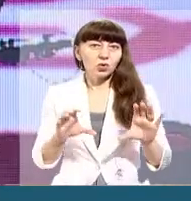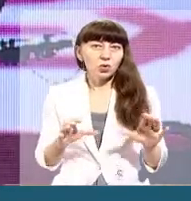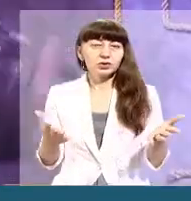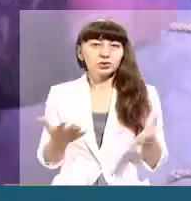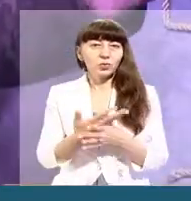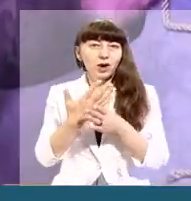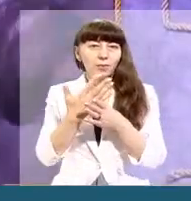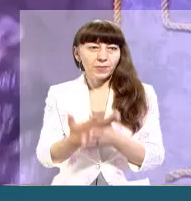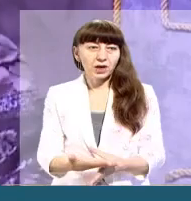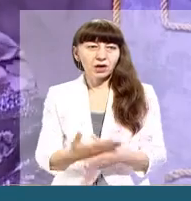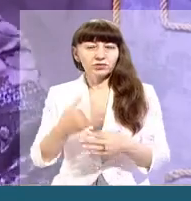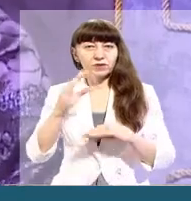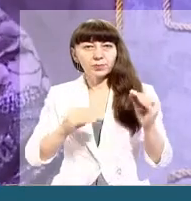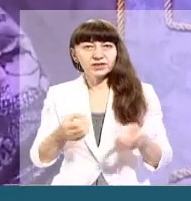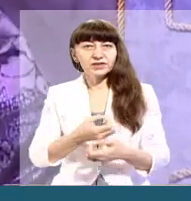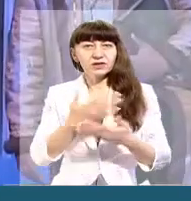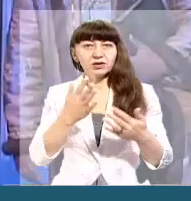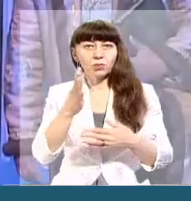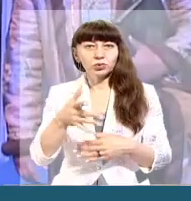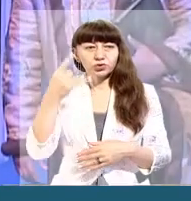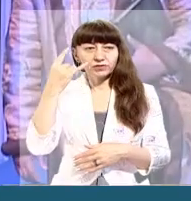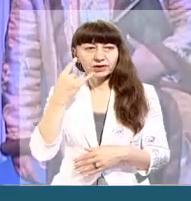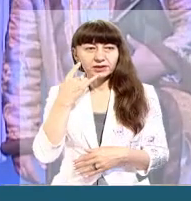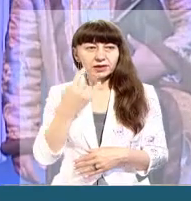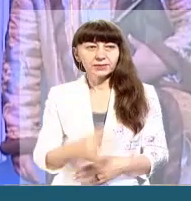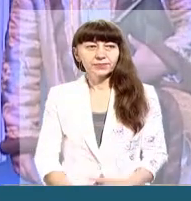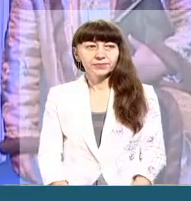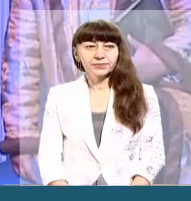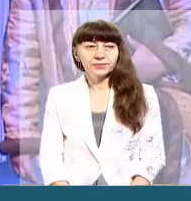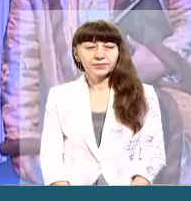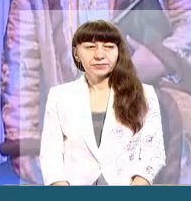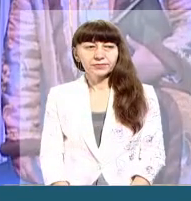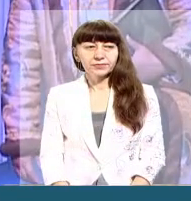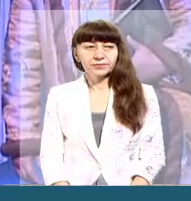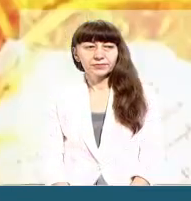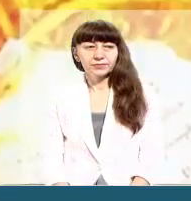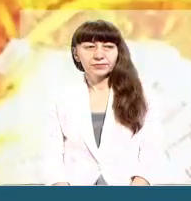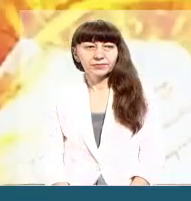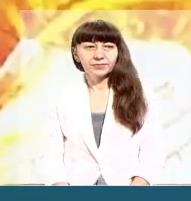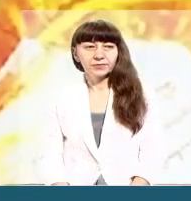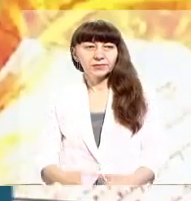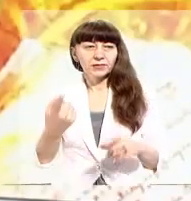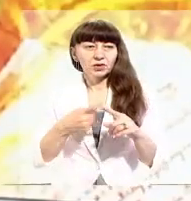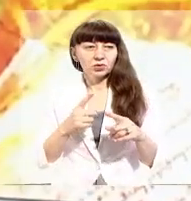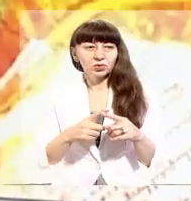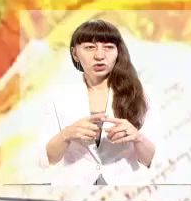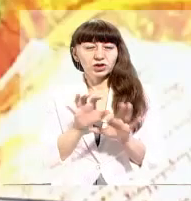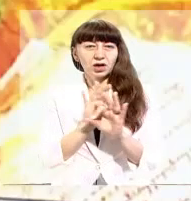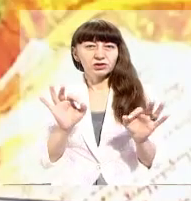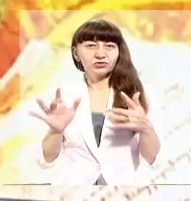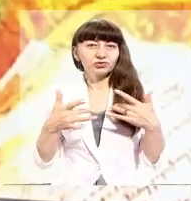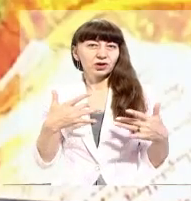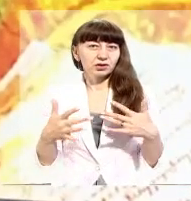которые способствуют формированию светлого будущего Казахстана, отметят на торжественном мероприятии. Очень такой